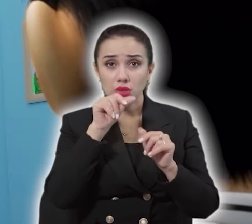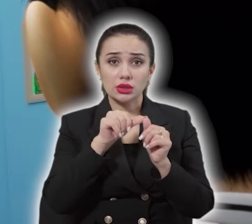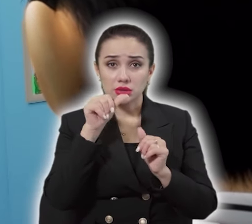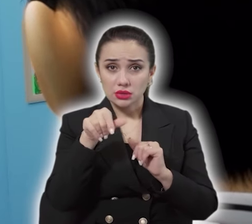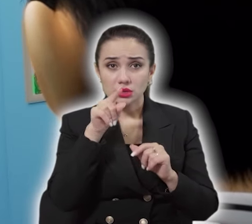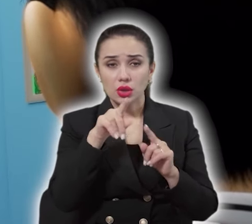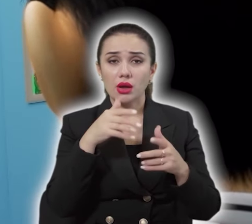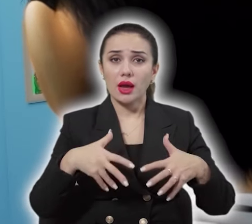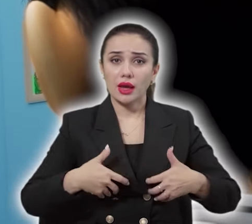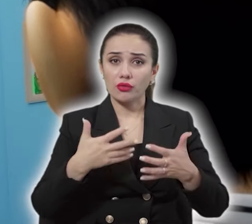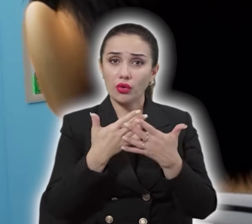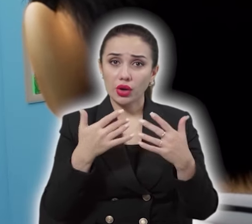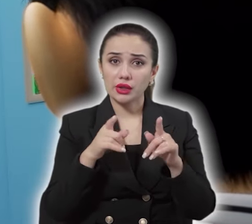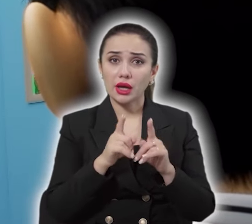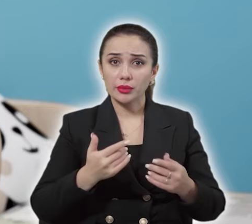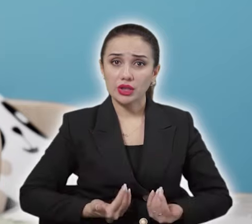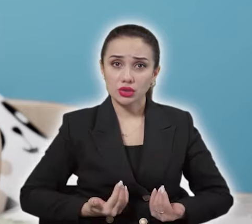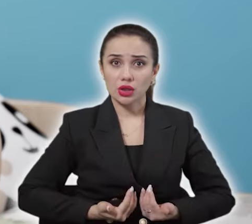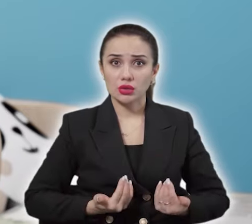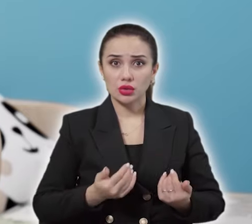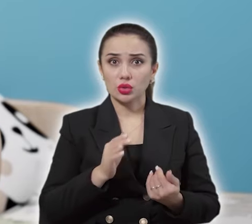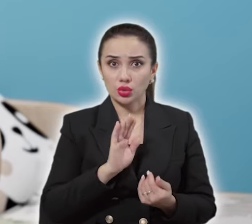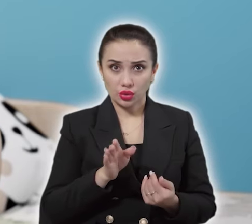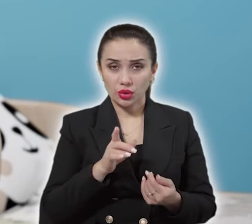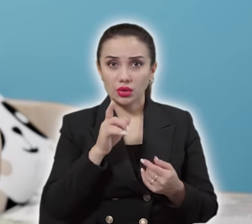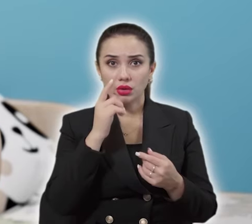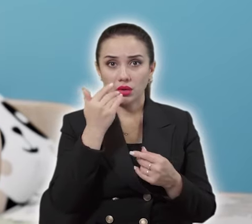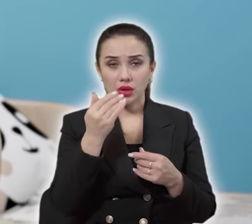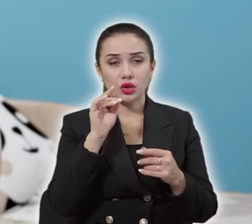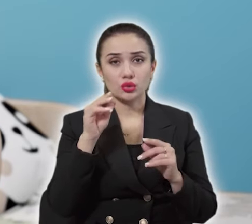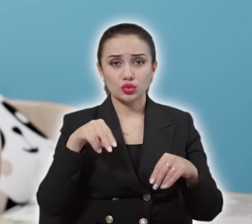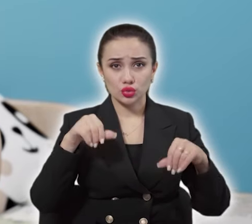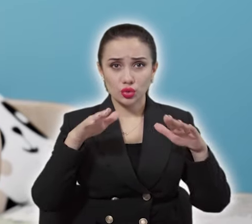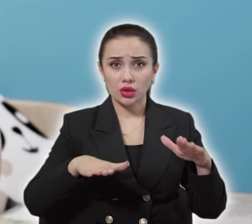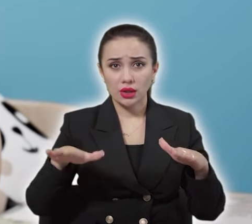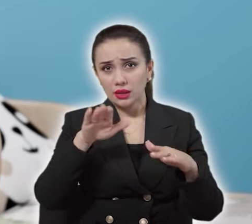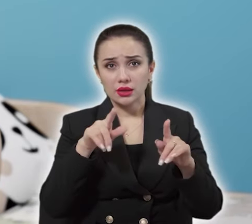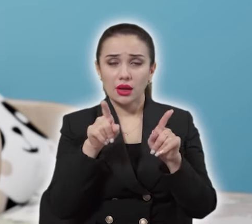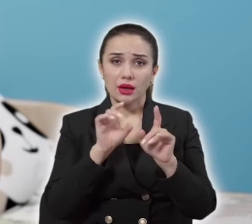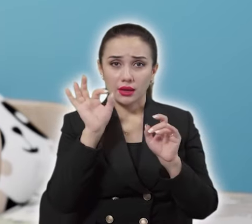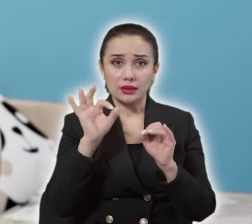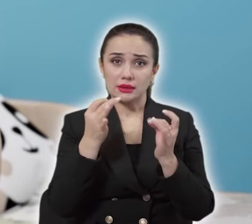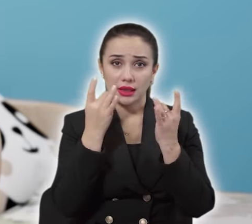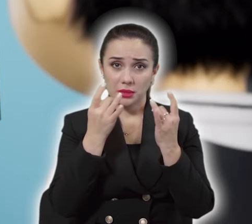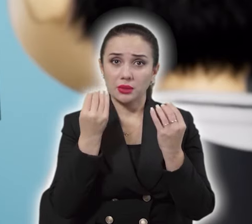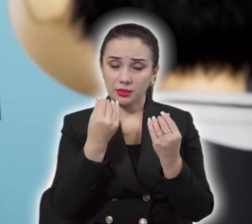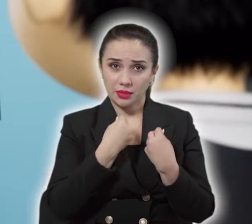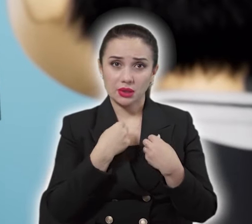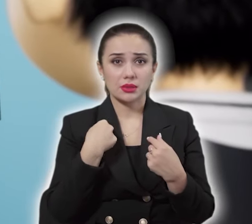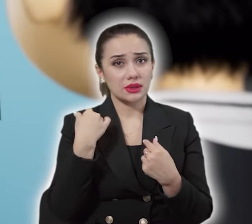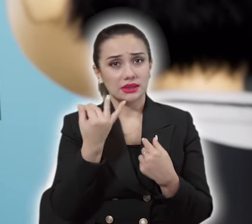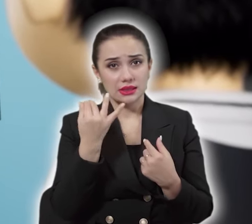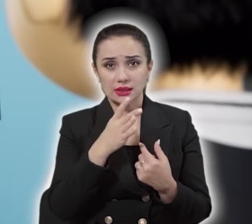Qushlardan tashqari cho'llarda hayvonlar ham yashaydi. Yo'g'e? Menga cho'llar haqida gapirib ber, iltimos, juda qiziqdim.